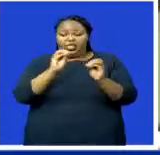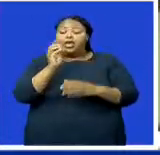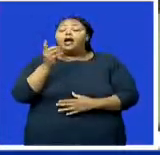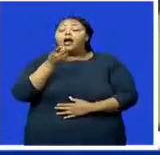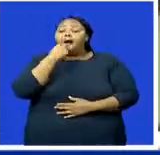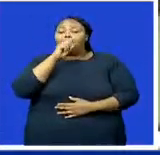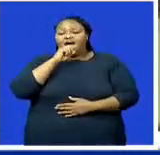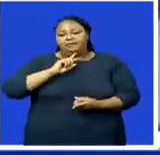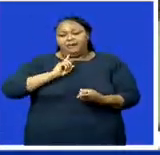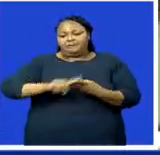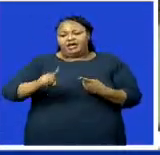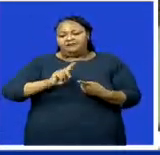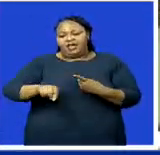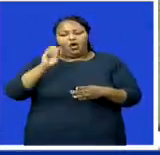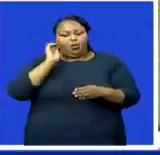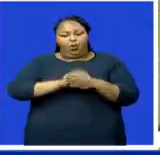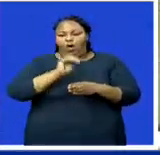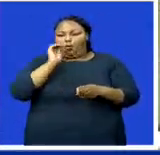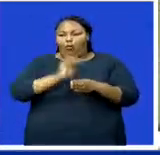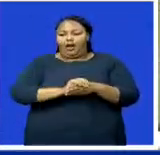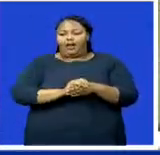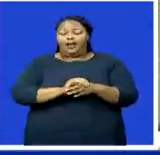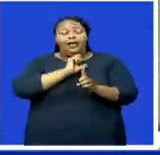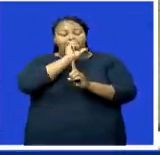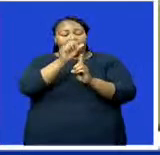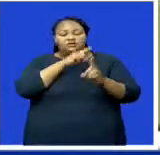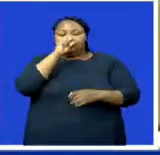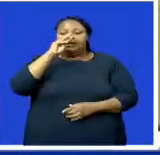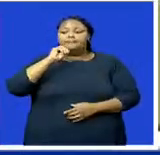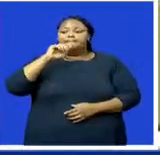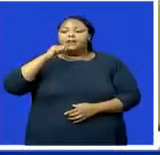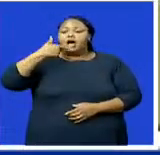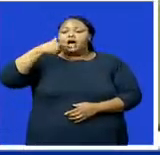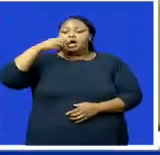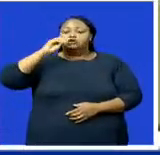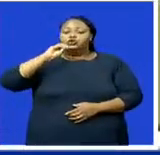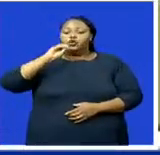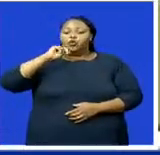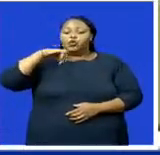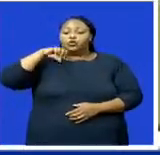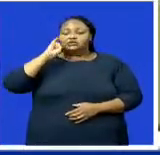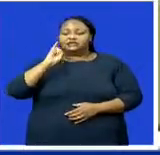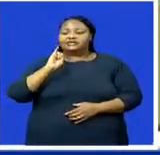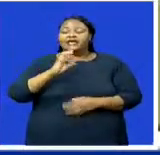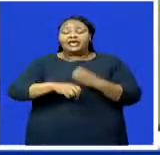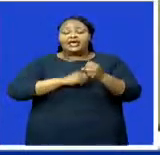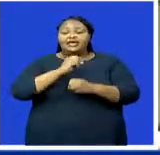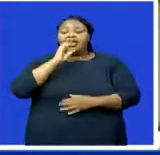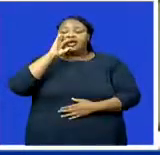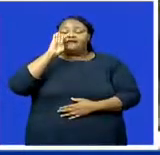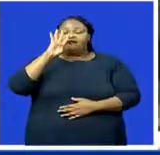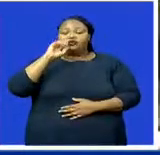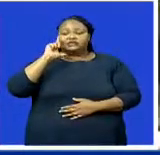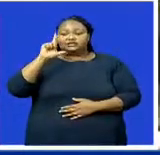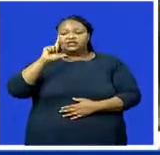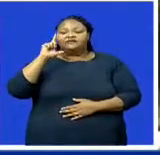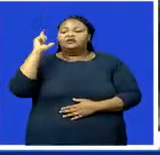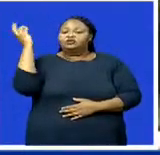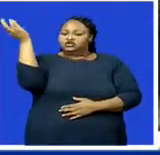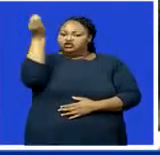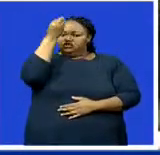bakhombe ukudlala kahle impela. Raymond Mathonsi lo neminyaka lengu-47 senguye lobe ngushampeni walenzebe.